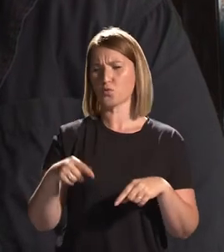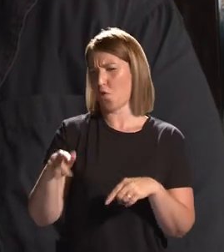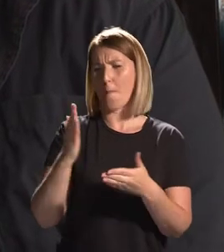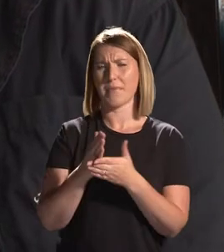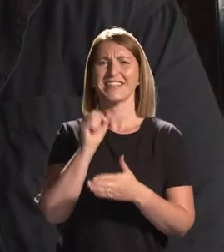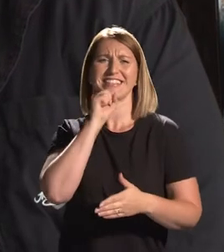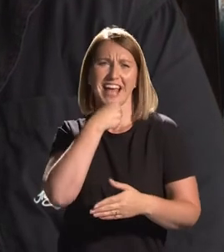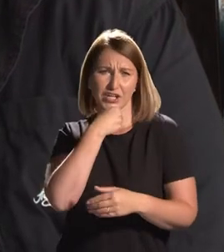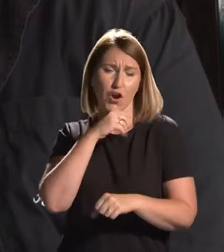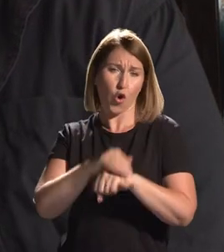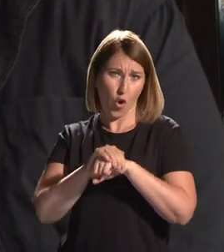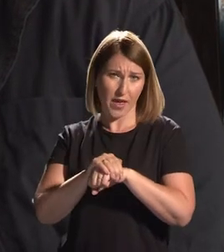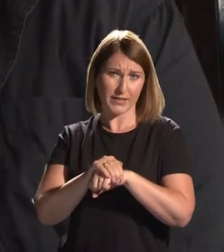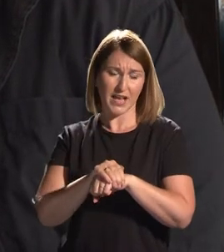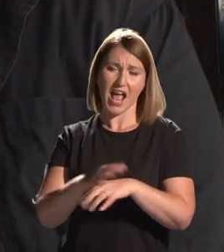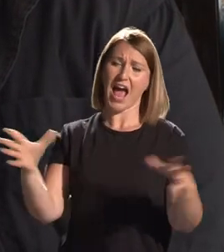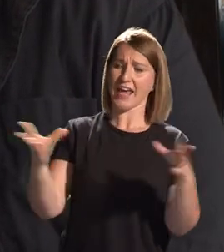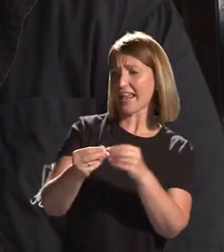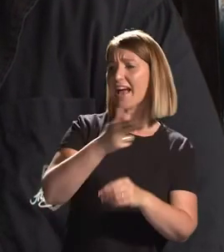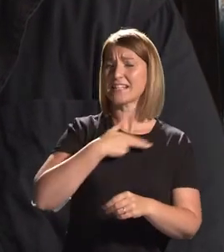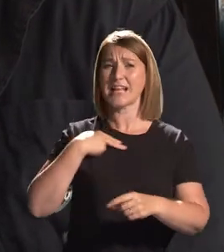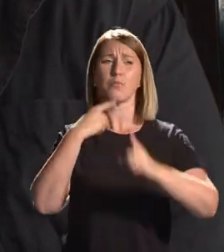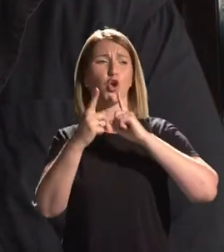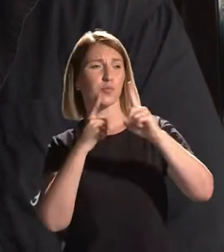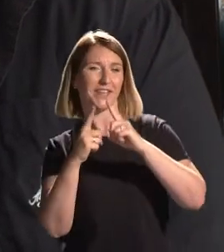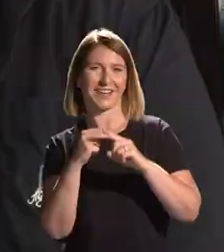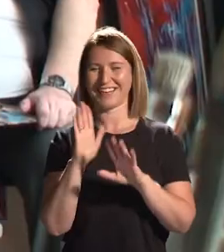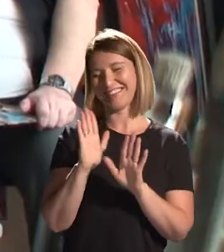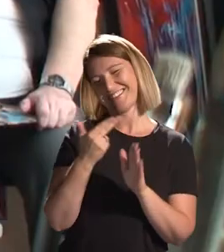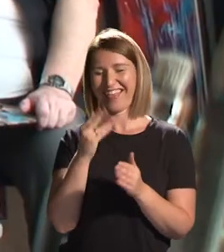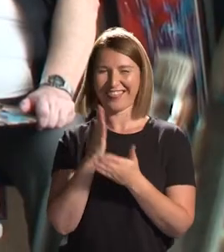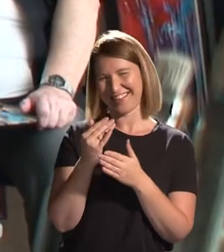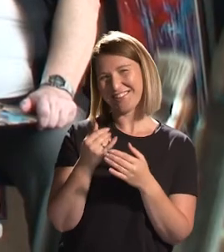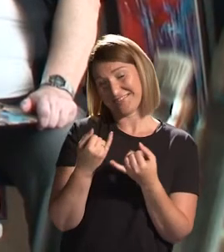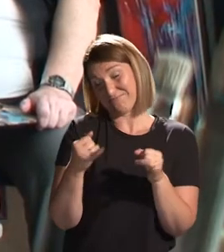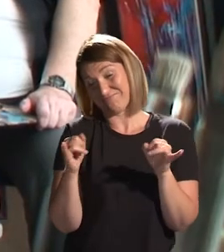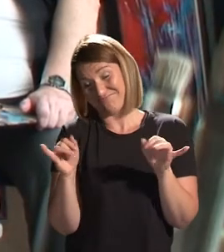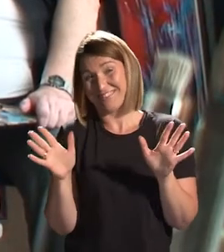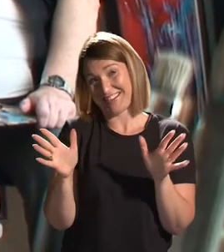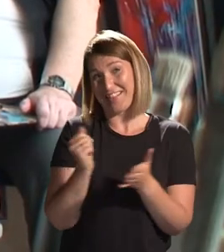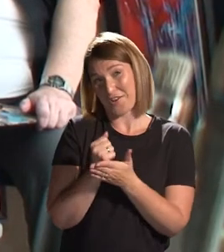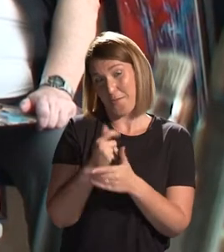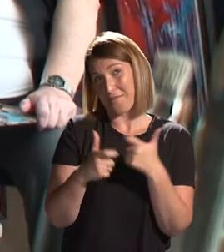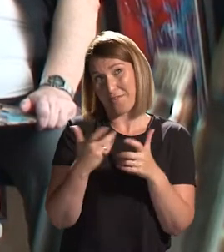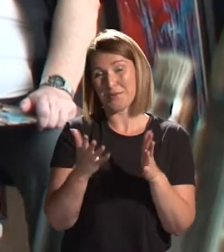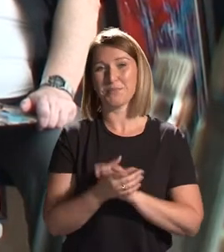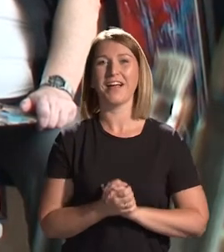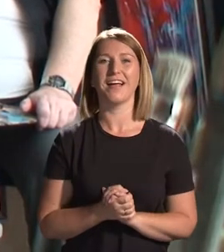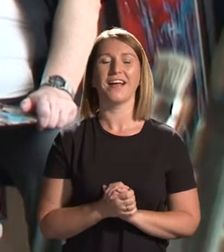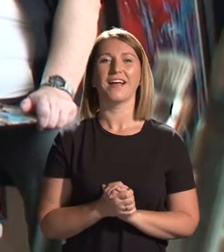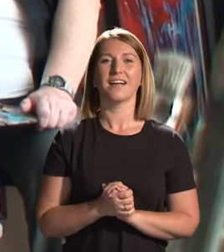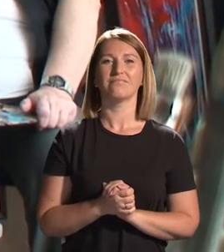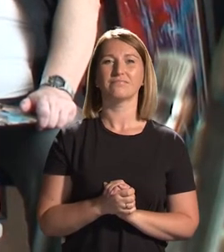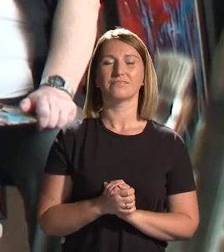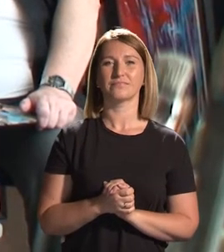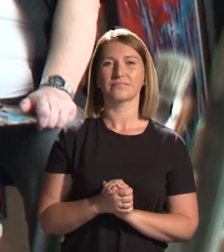koledzy. Oni po prostu z nami rozmawiali, no nie tylko rozmawiali, różne rzeczy robiliśmy i